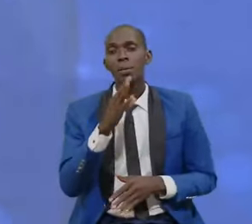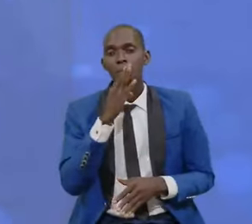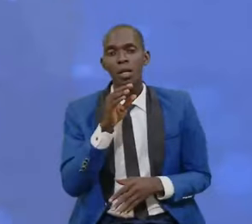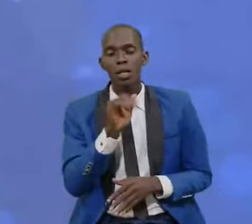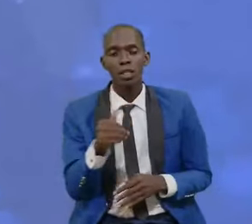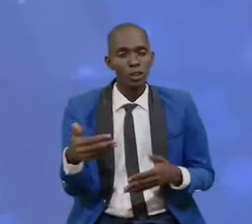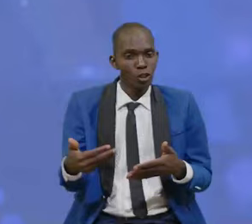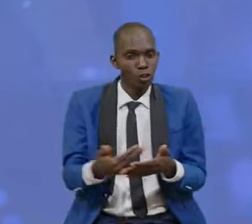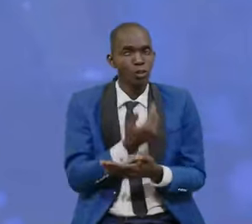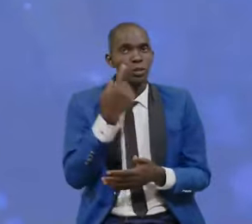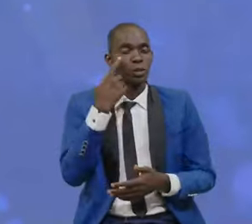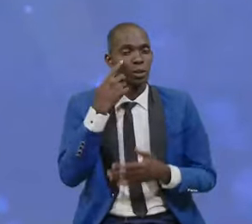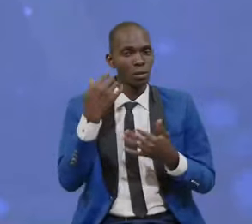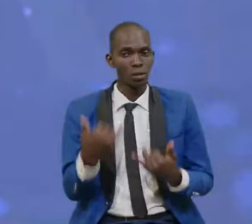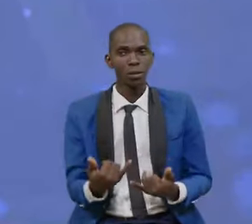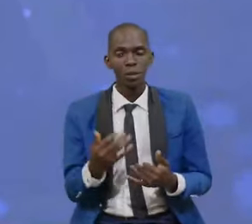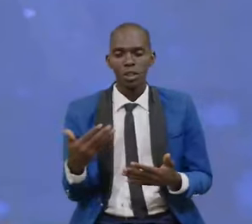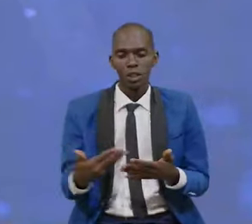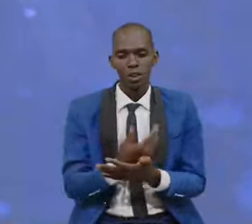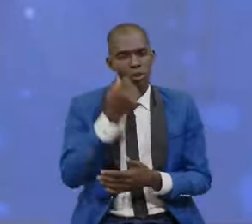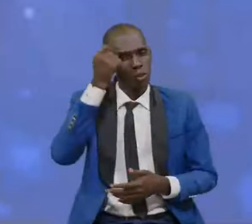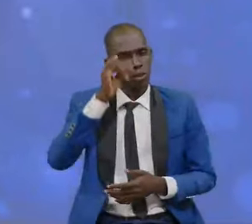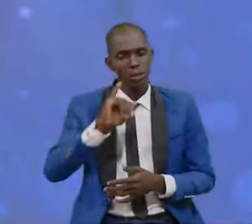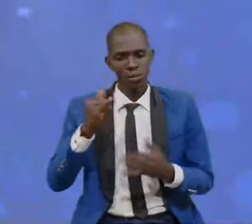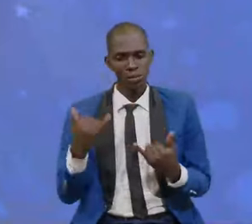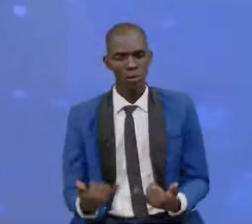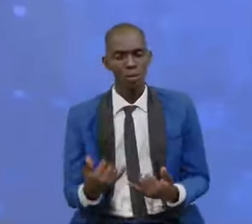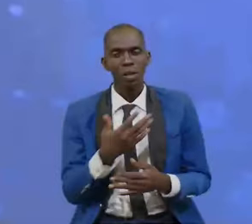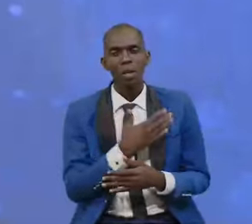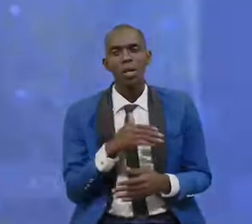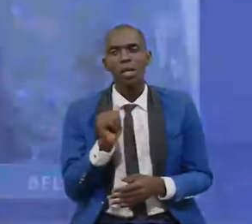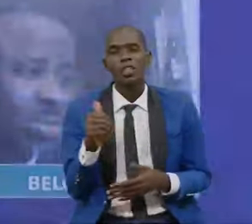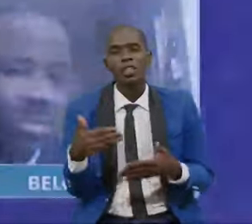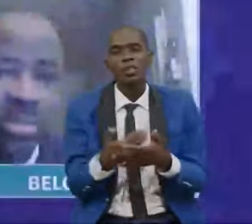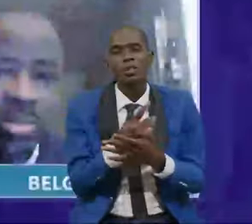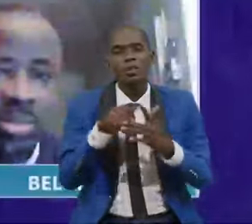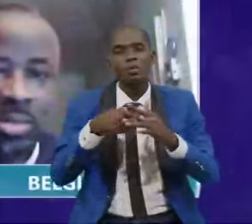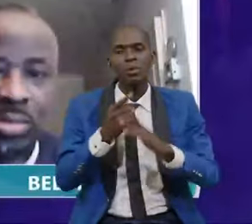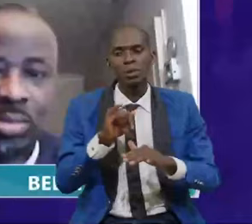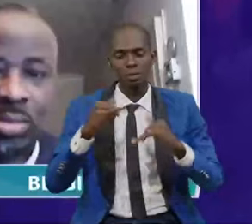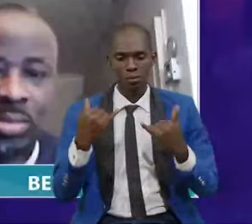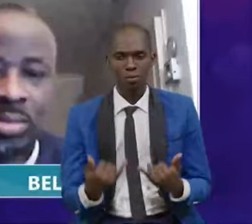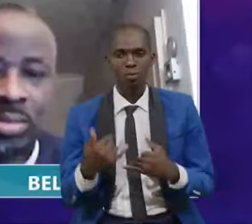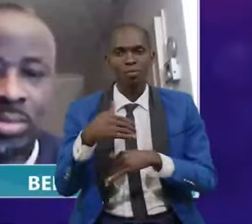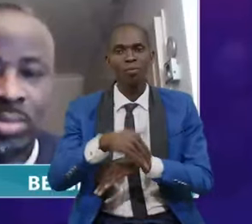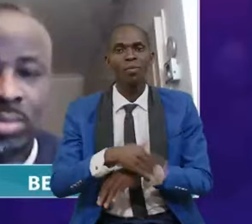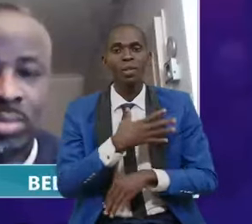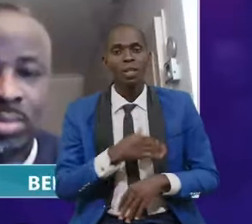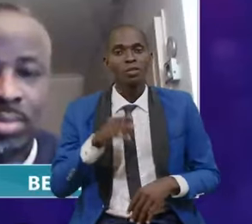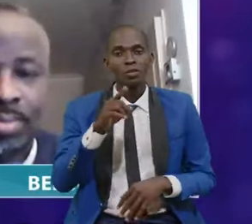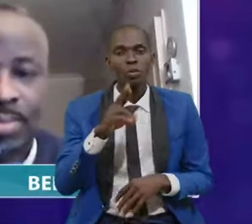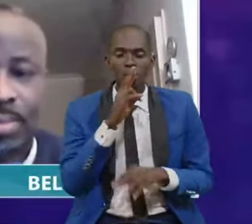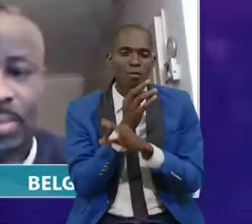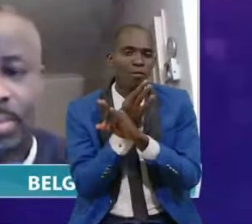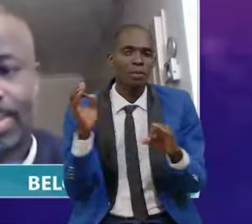qui est donc une nouvelle vie ce soir, une nouvelle compréhension ce soir, et une nouvelle foi ce soir. Et tu es